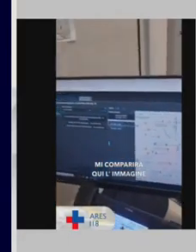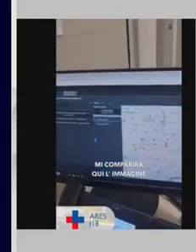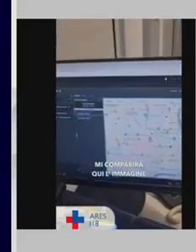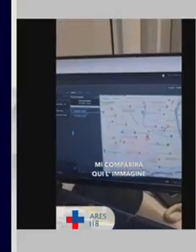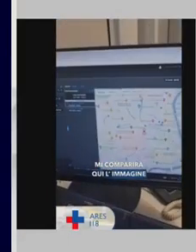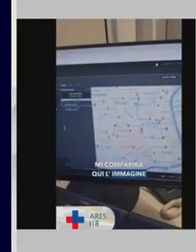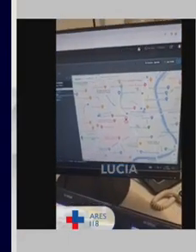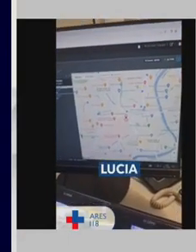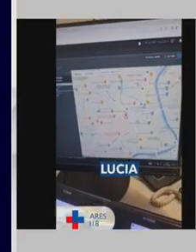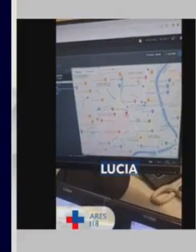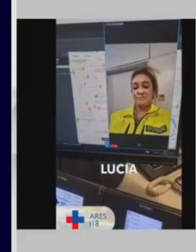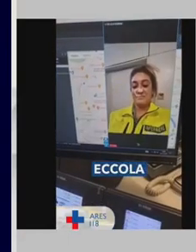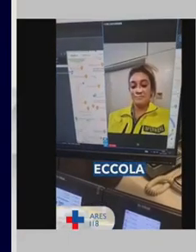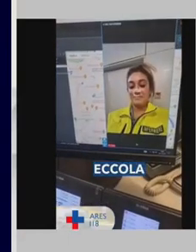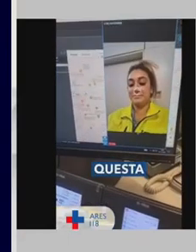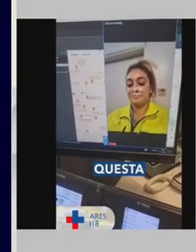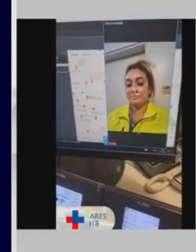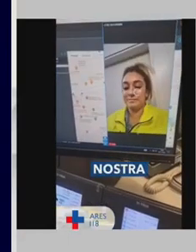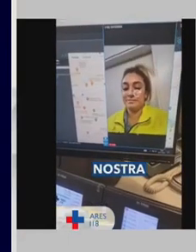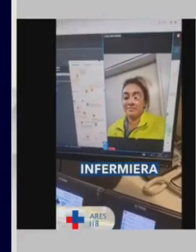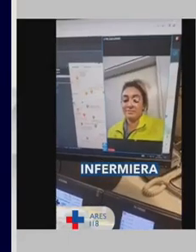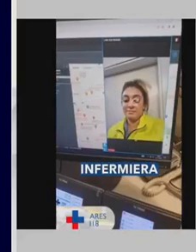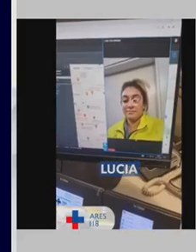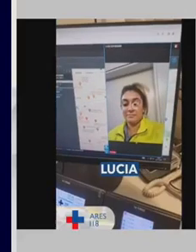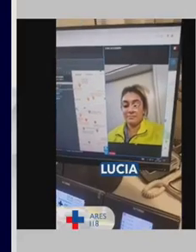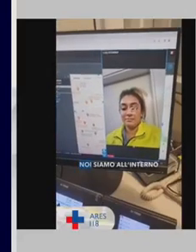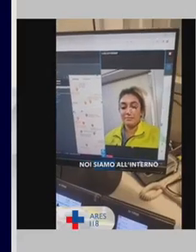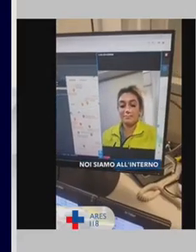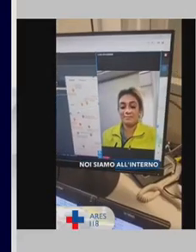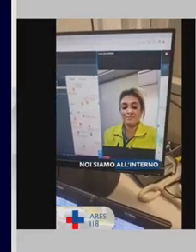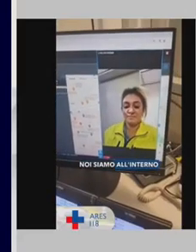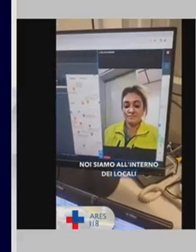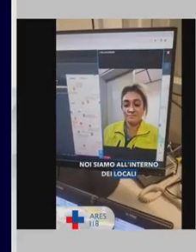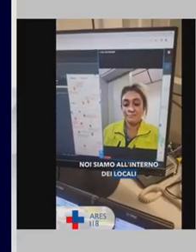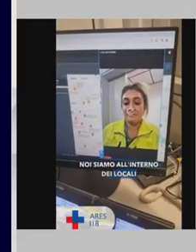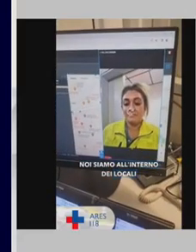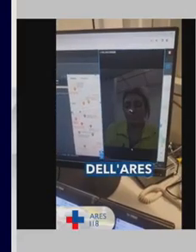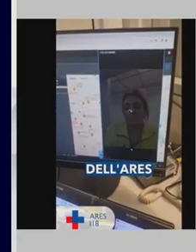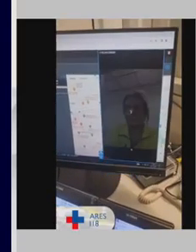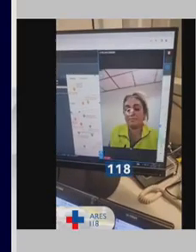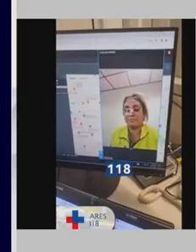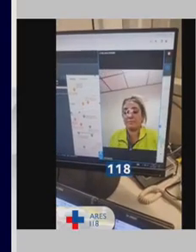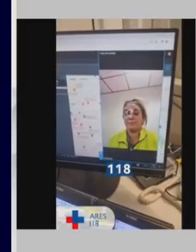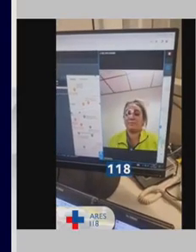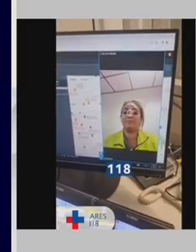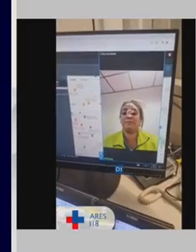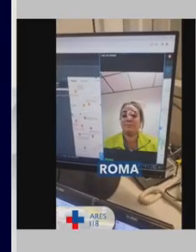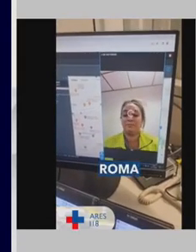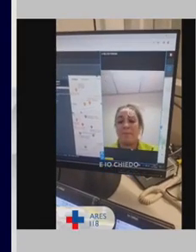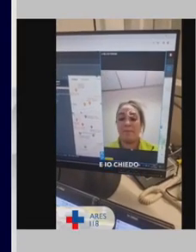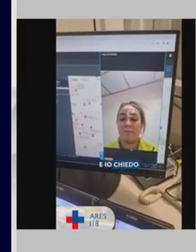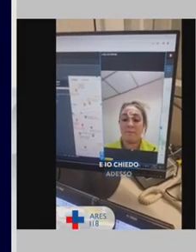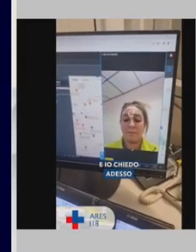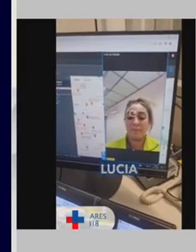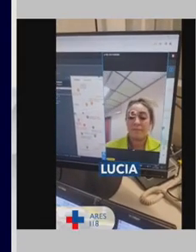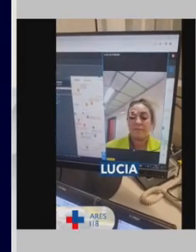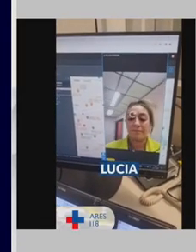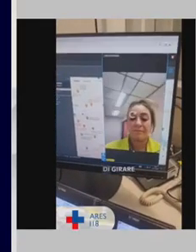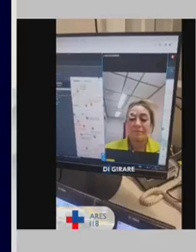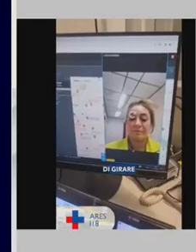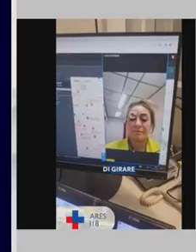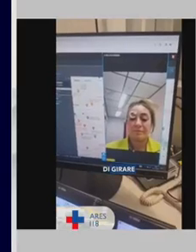qui la immagine di Lucia. Eccola, questa è la nostra infermiera Lucia, noi siamo all'interno dei locali dell'Ares 118 di Roma e io chiedo